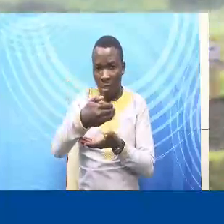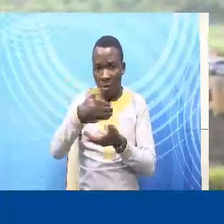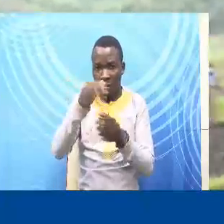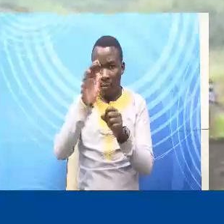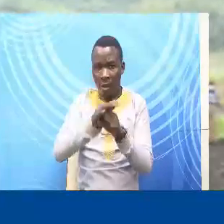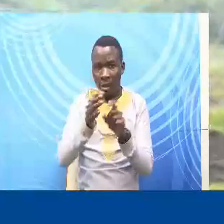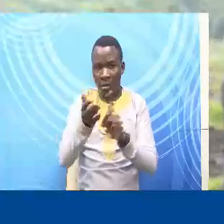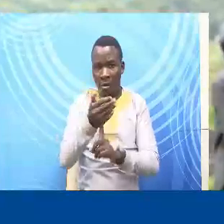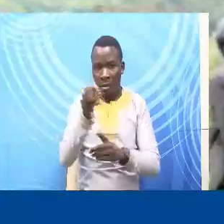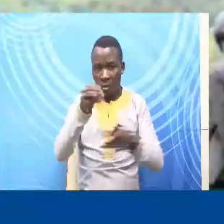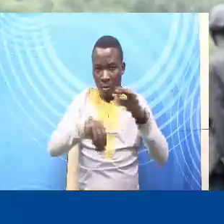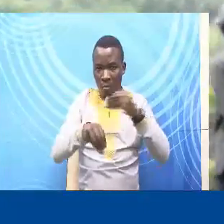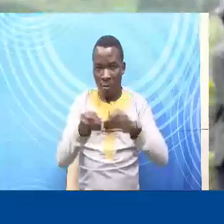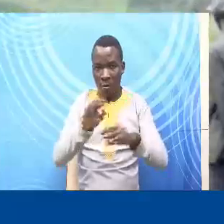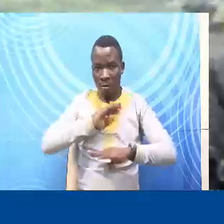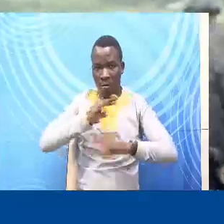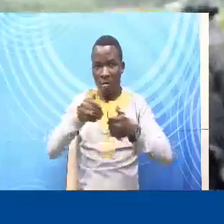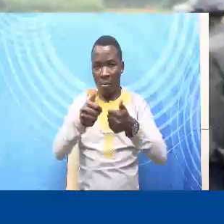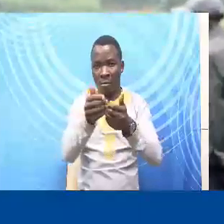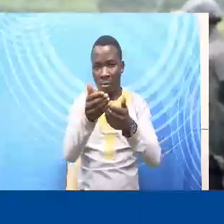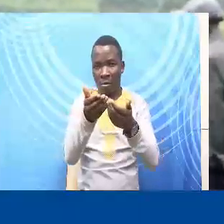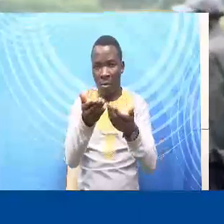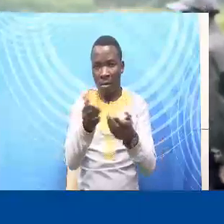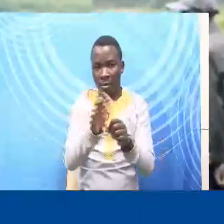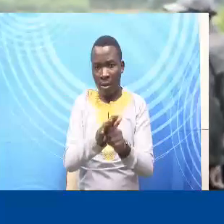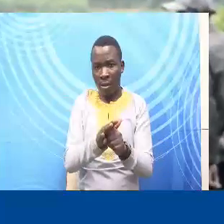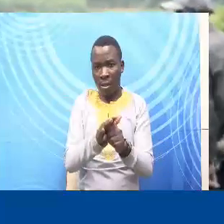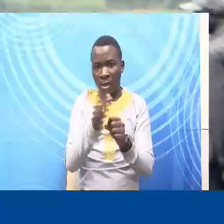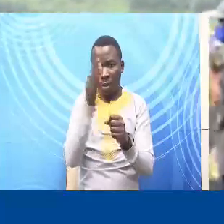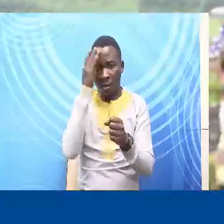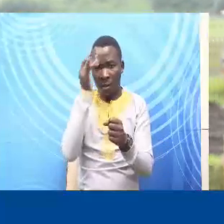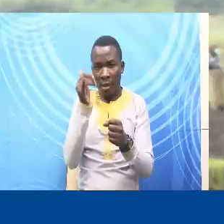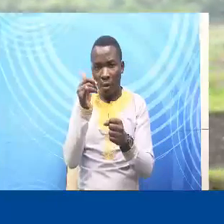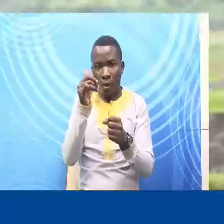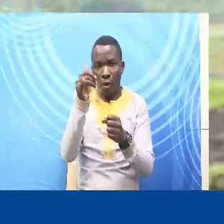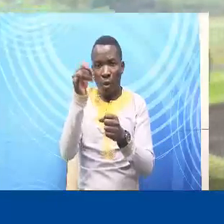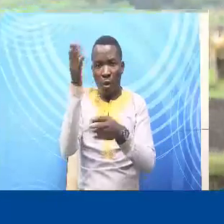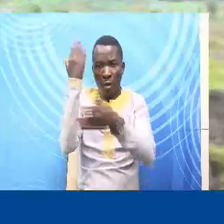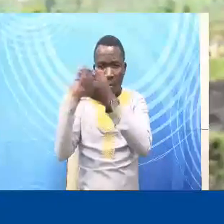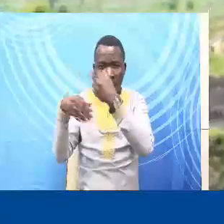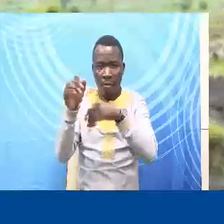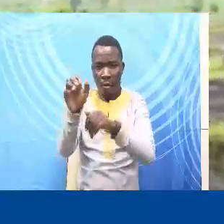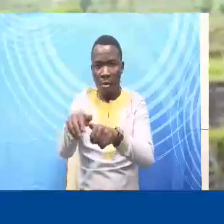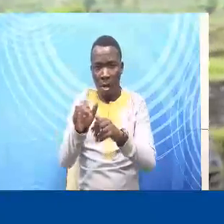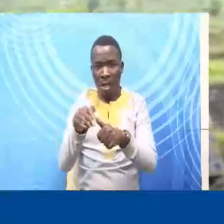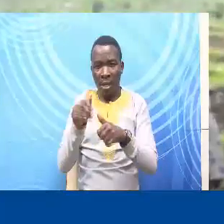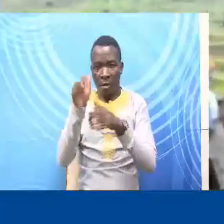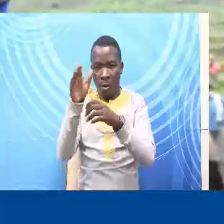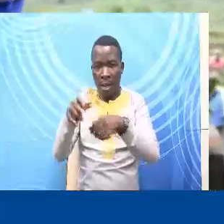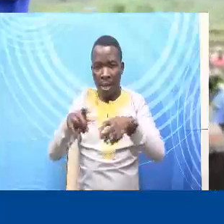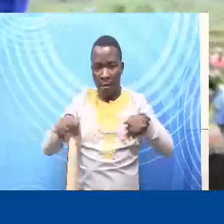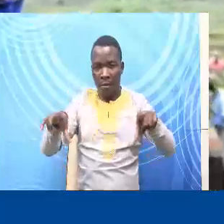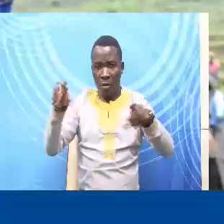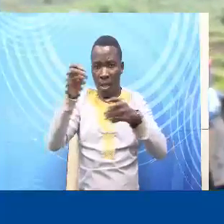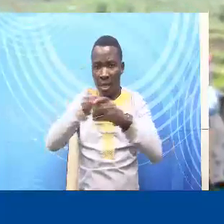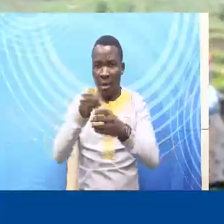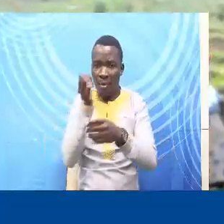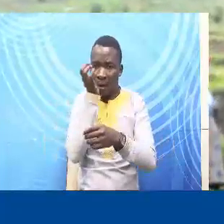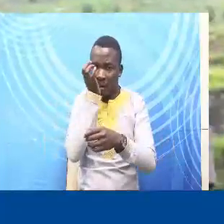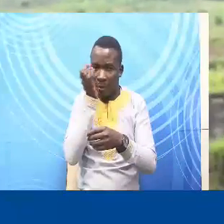tukabona umusaruro rwose. Kuko umuhinzi wa kera twarahingaga, wahinga umurima ugashyiramo